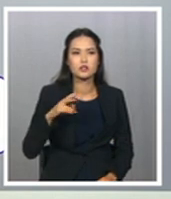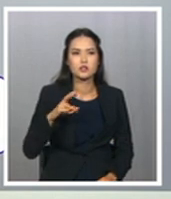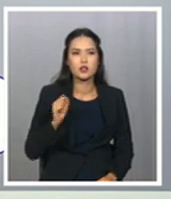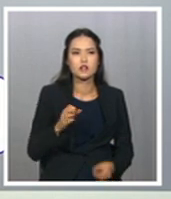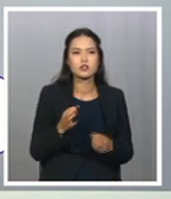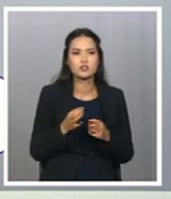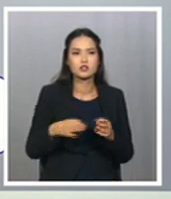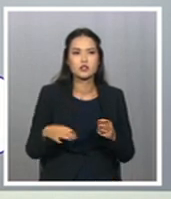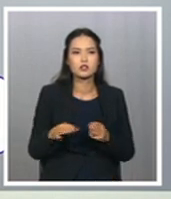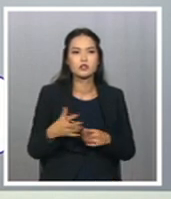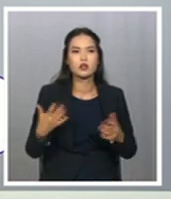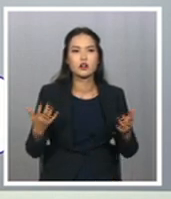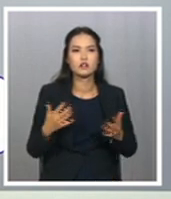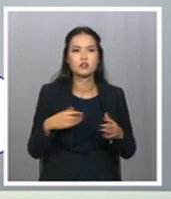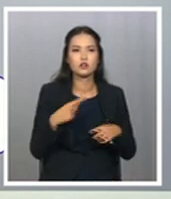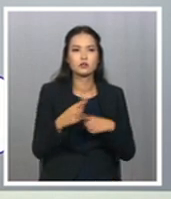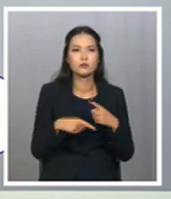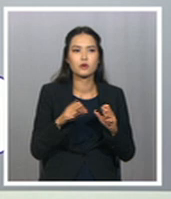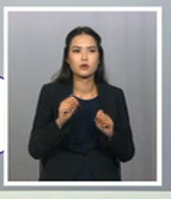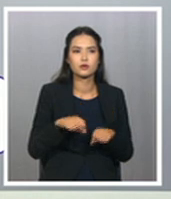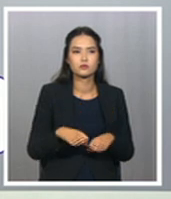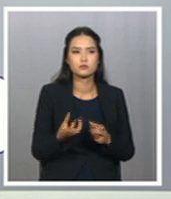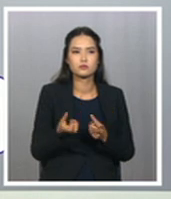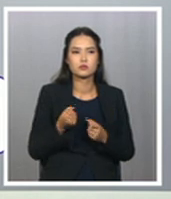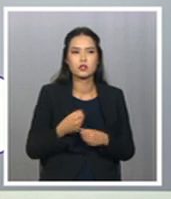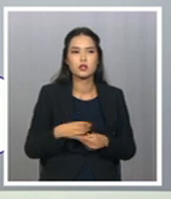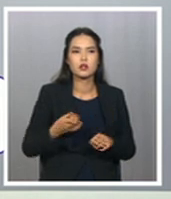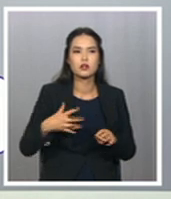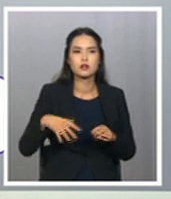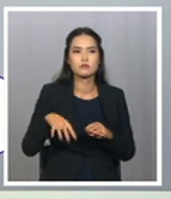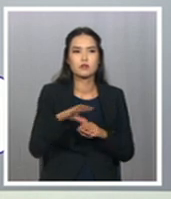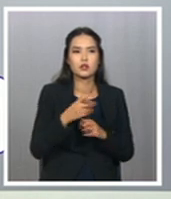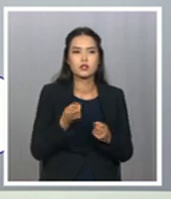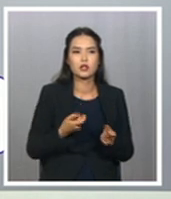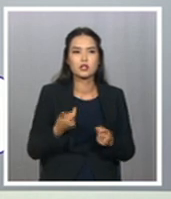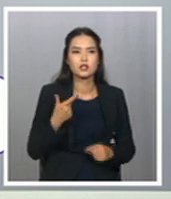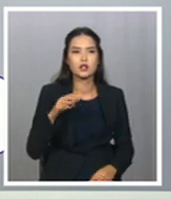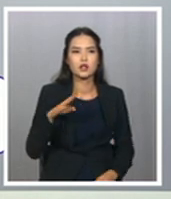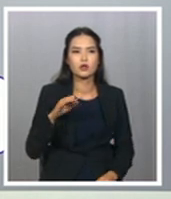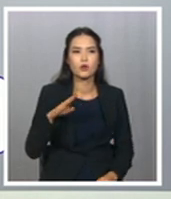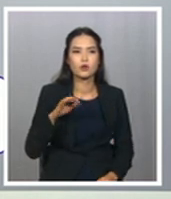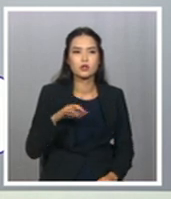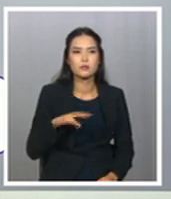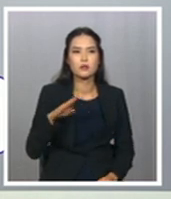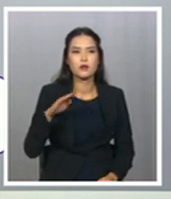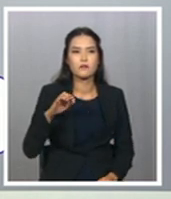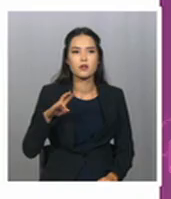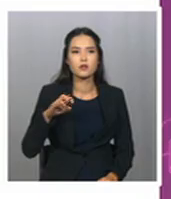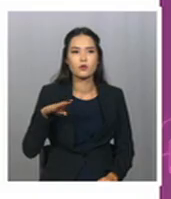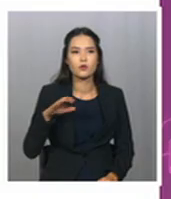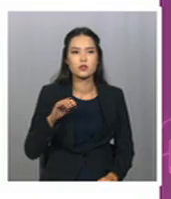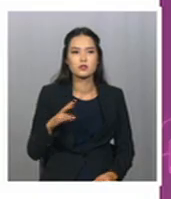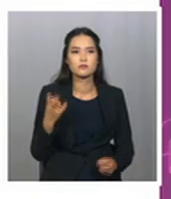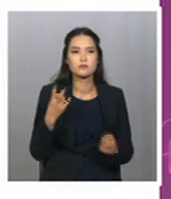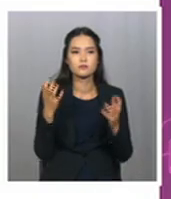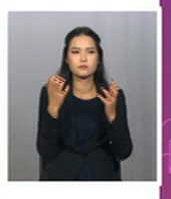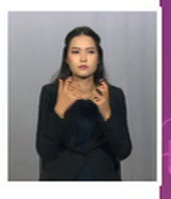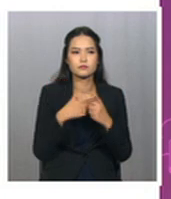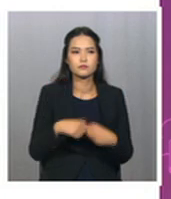шағылыстырудан қандай ұрпақ алуға болады? Барлық дараның генотипі мен фенотипін сипаттаңыз.